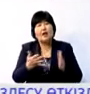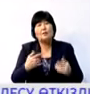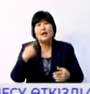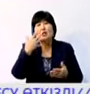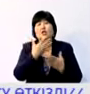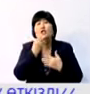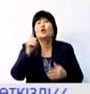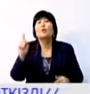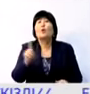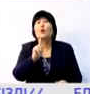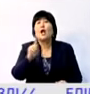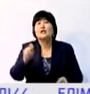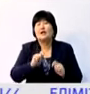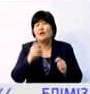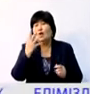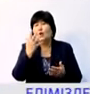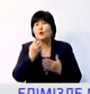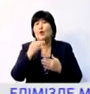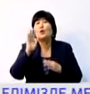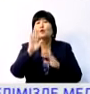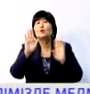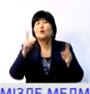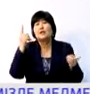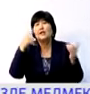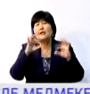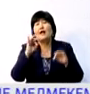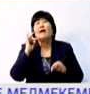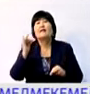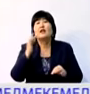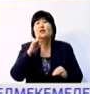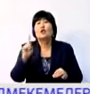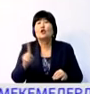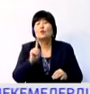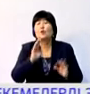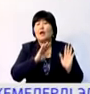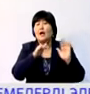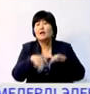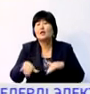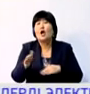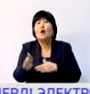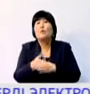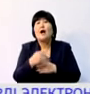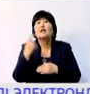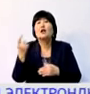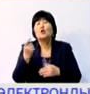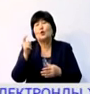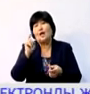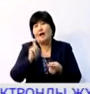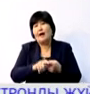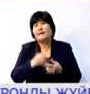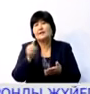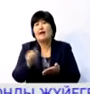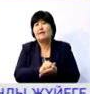жеке мұражай ашылды. Суреттер сыр шертеді деп аталатын бұл тарихи мұражайда теңіз төскейіндегі балық шаруашылығына қатысты